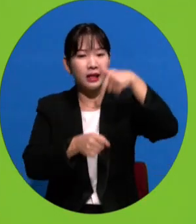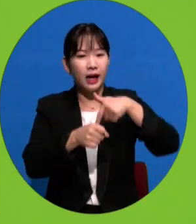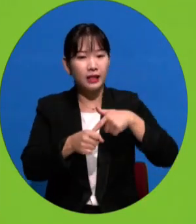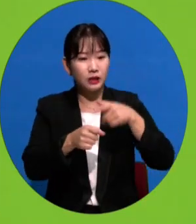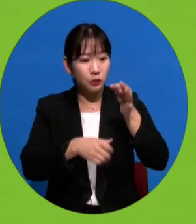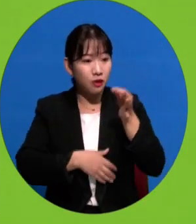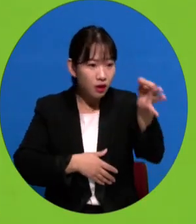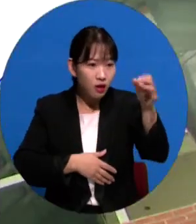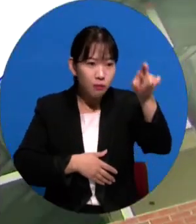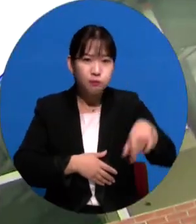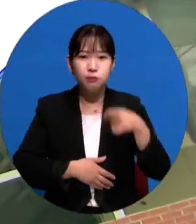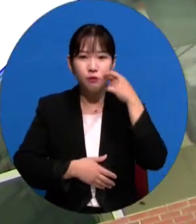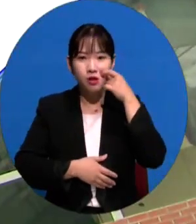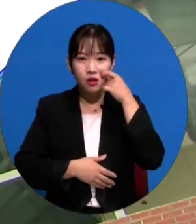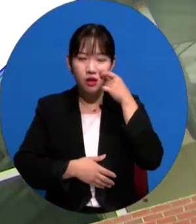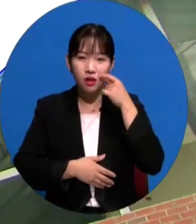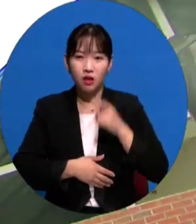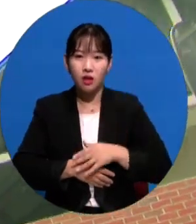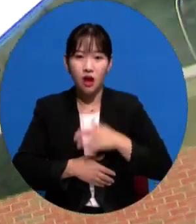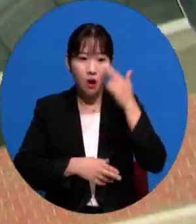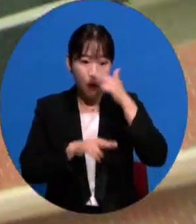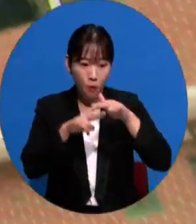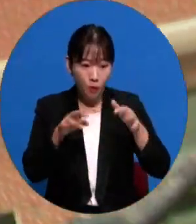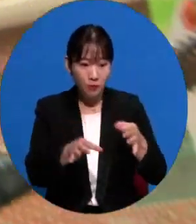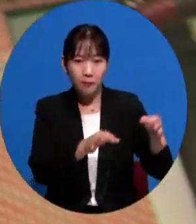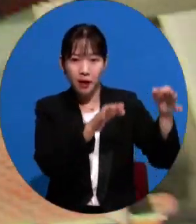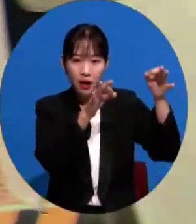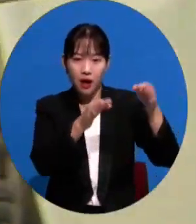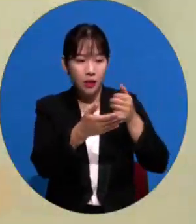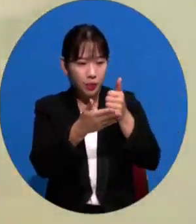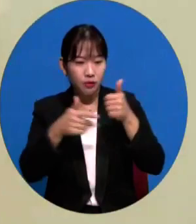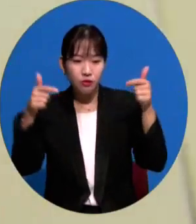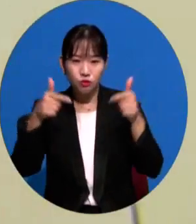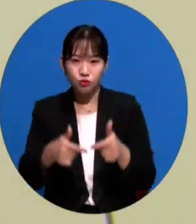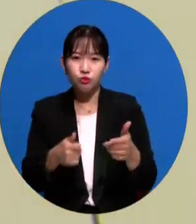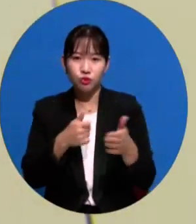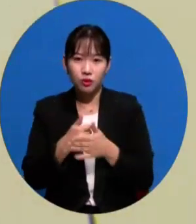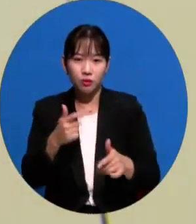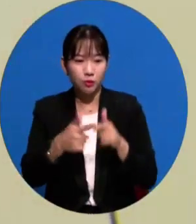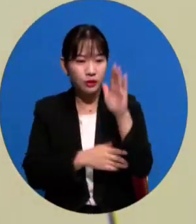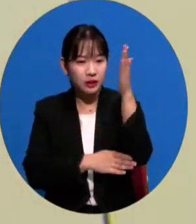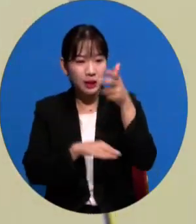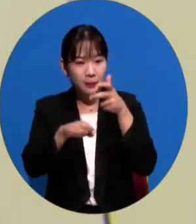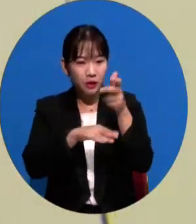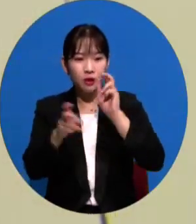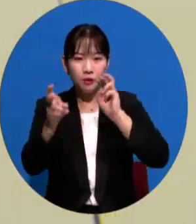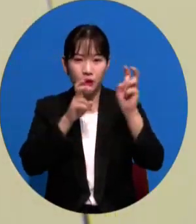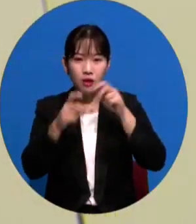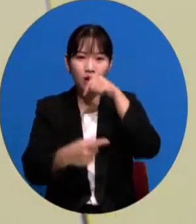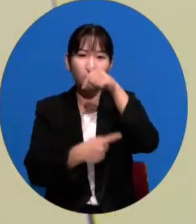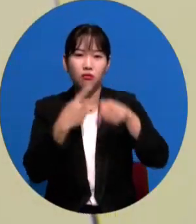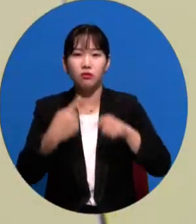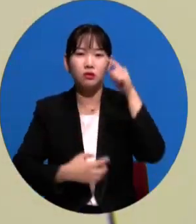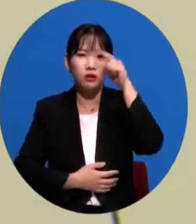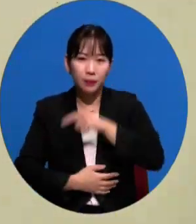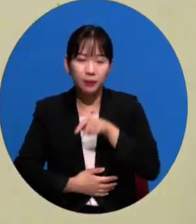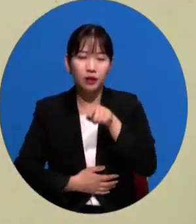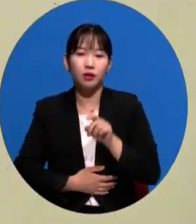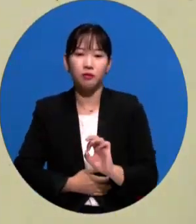대금을 결제하지 못했습니다. 원유가 상승과 승객 감소 등으로 인한 목포 시내버스 업체의 경영 악화가